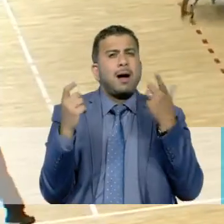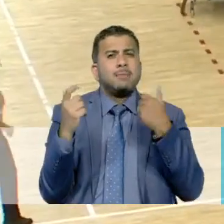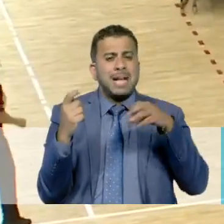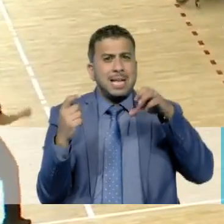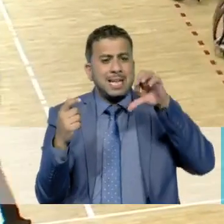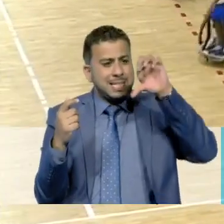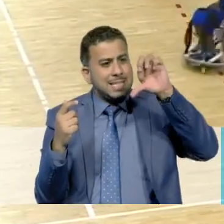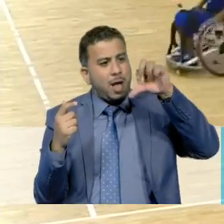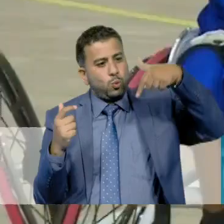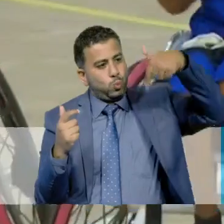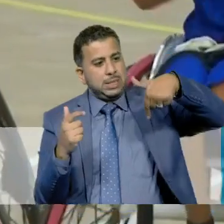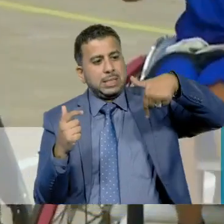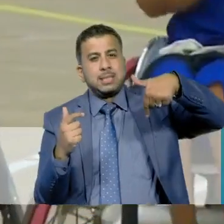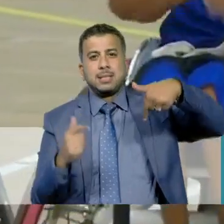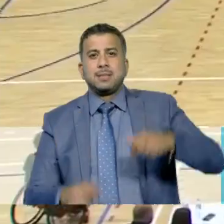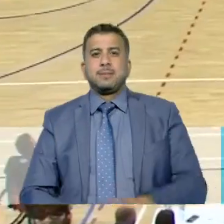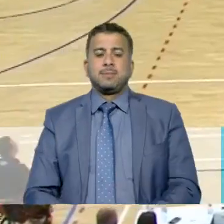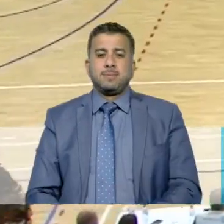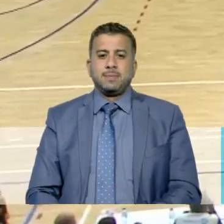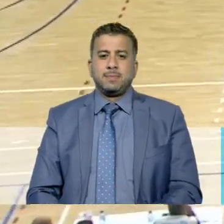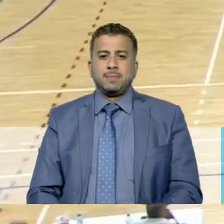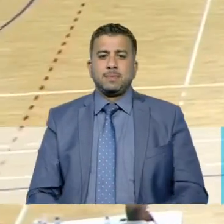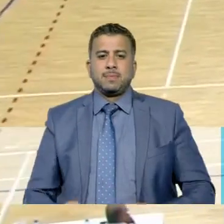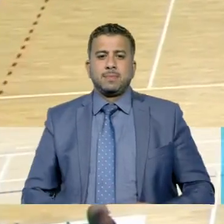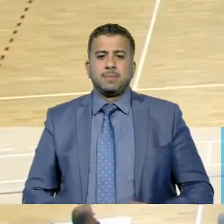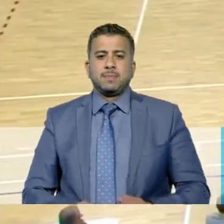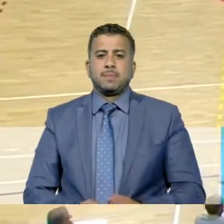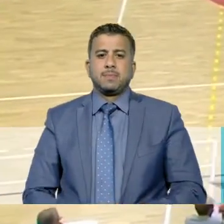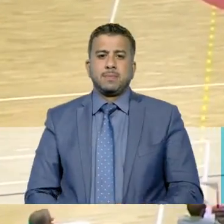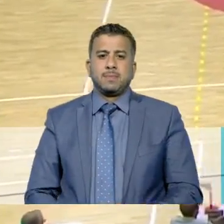69. كأنه عم بيسمعني حاليا عن منتخب تايلاند على الباسكت عند هذا النجم